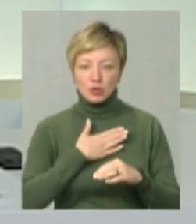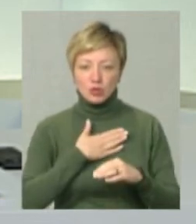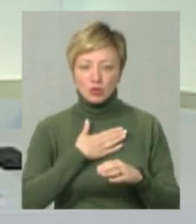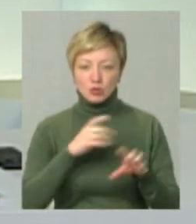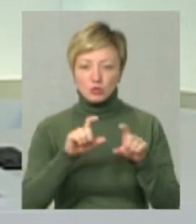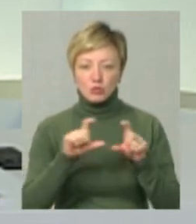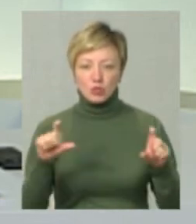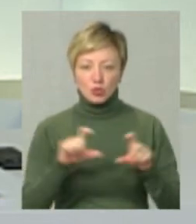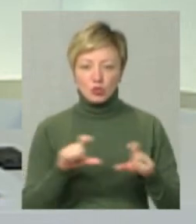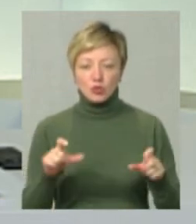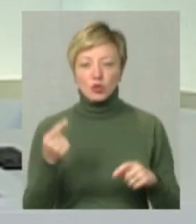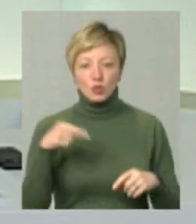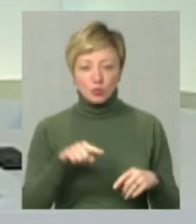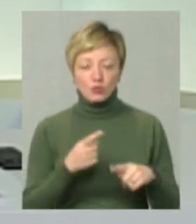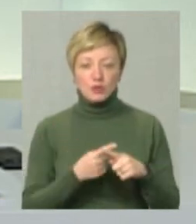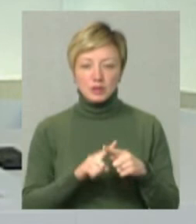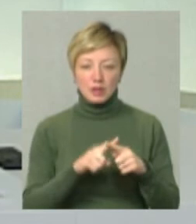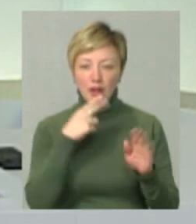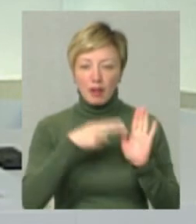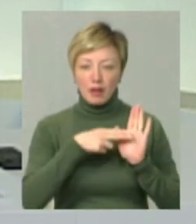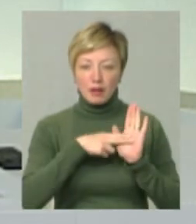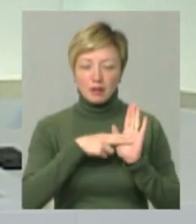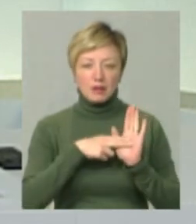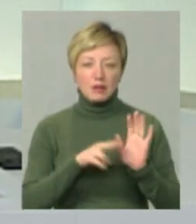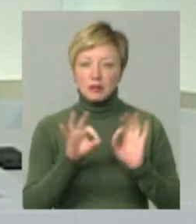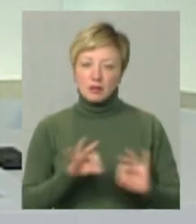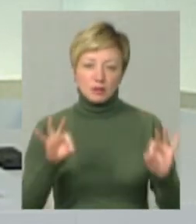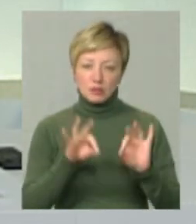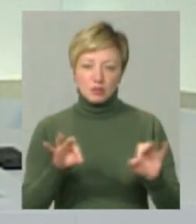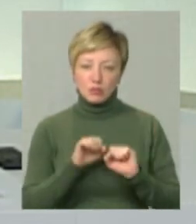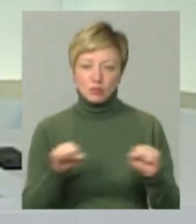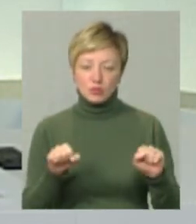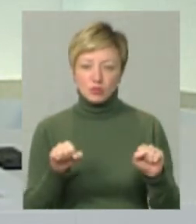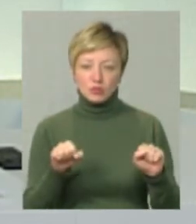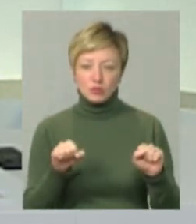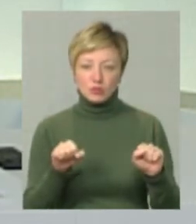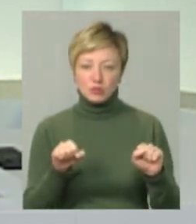наших споруд. Тому ці наліпки ні в якому разі